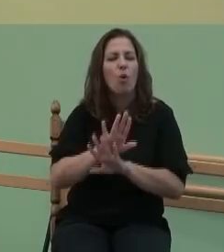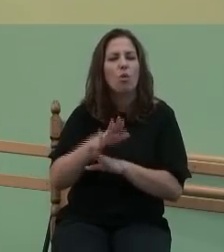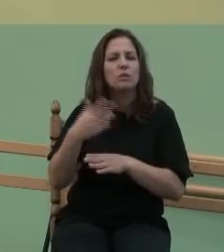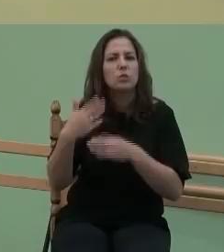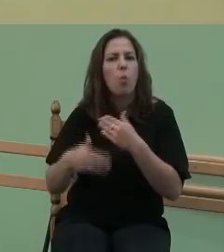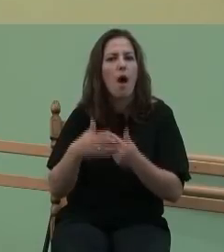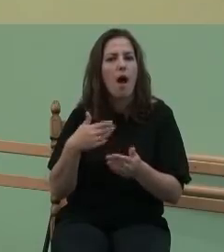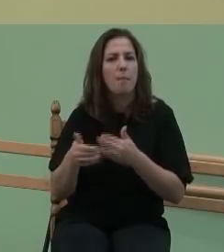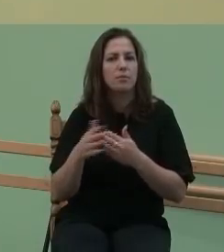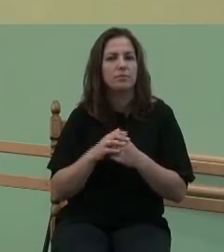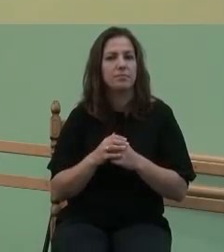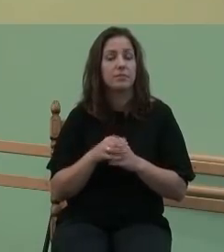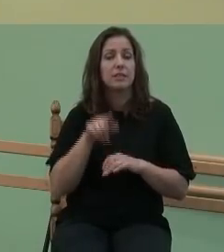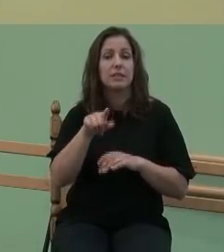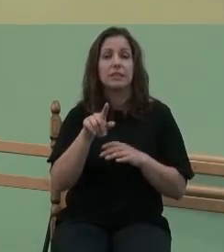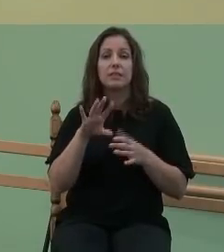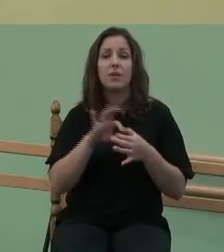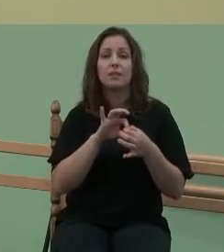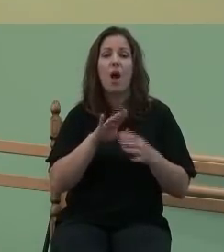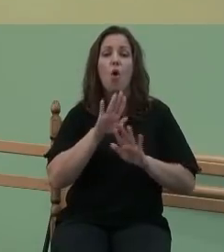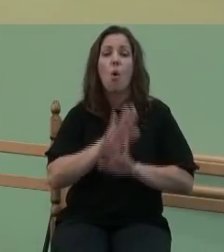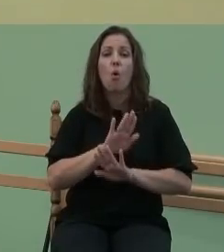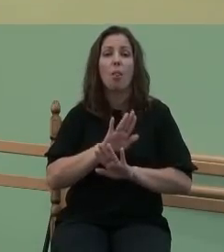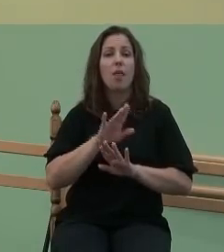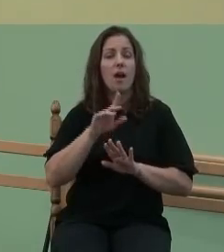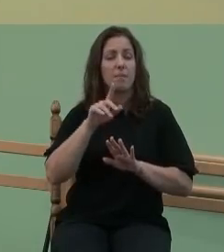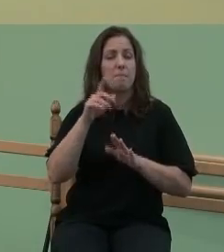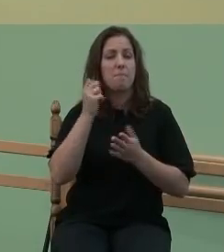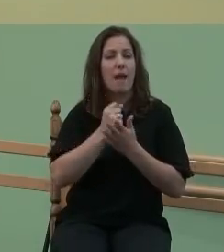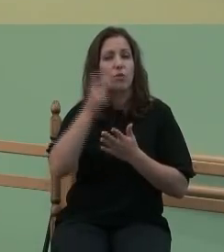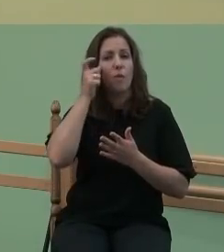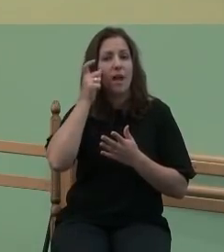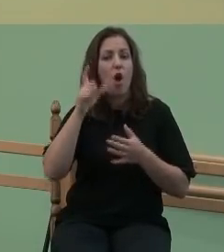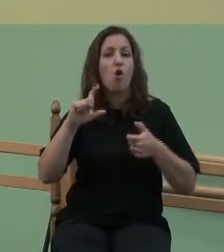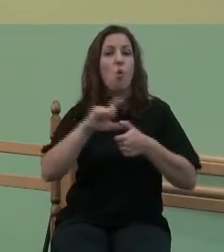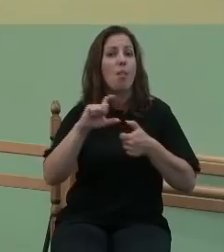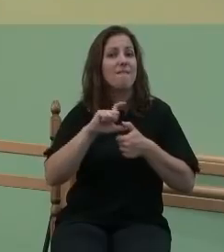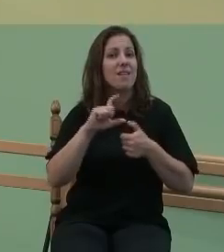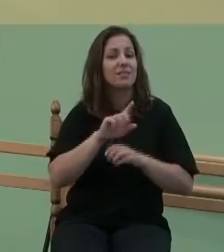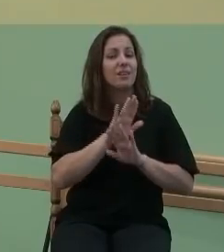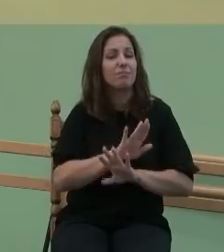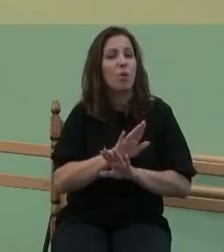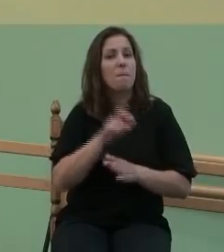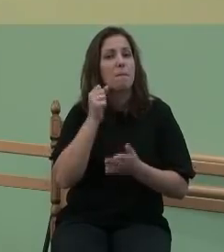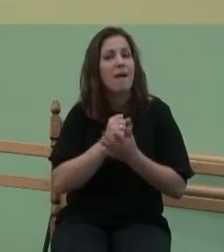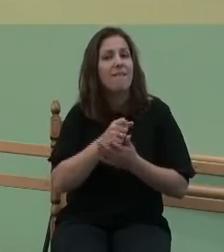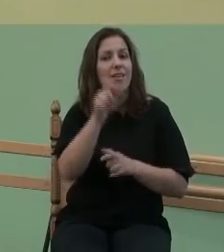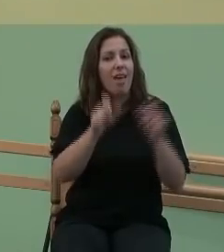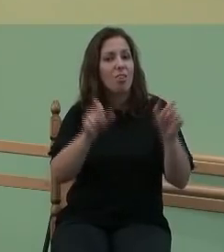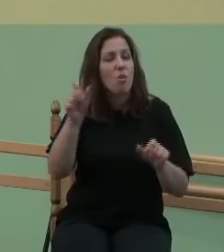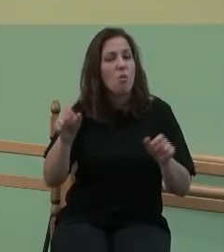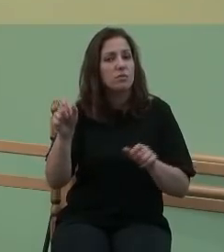Cały kompleks zagadnień związanych z ochroną praw człowieka, z istnieniem konwencji chroniącej prawa